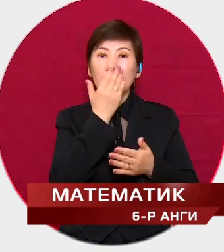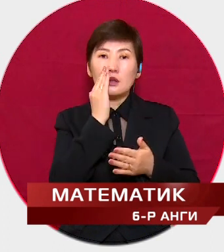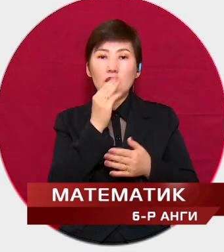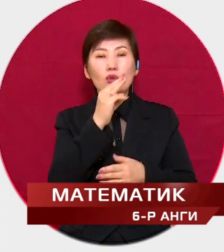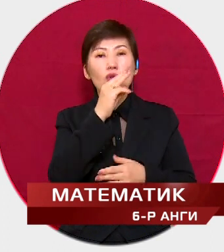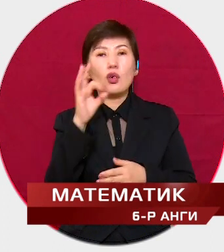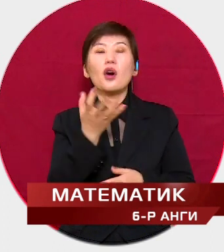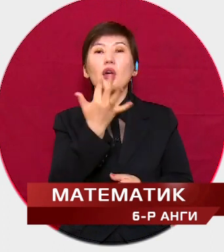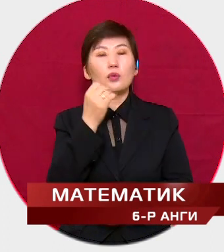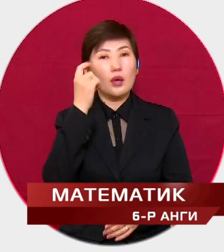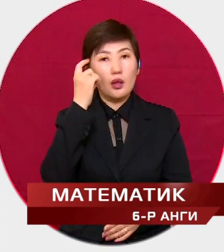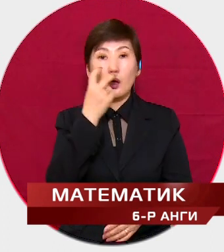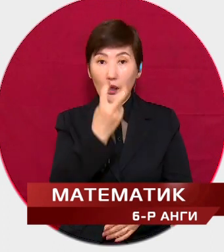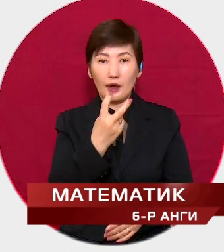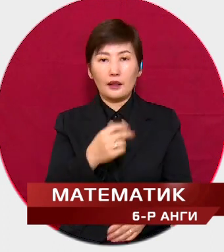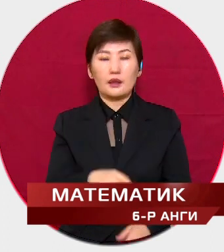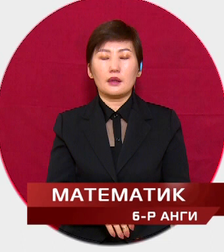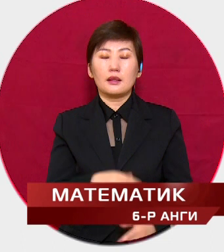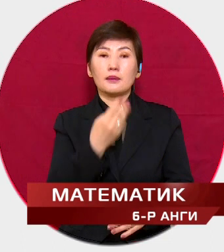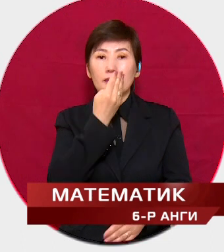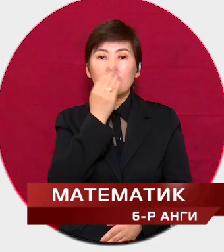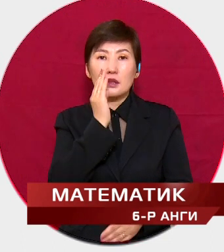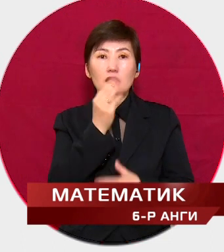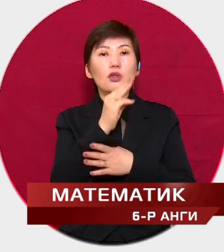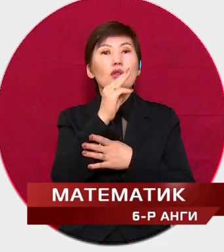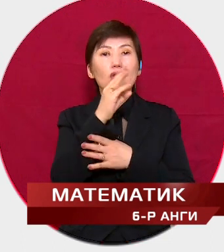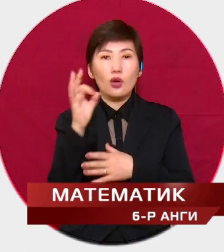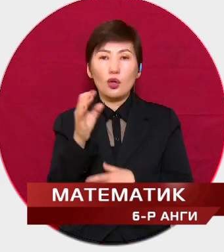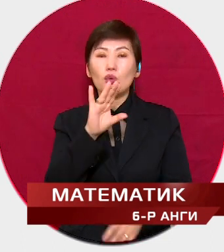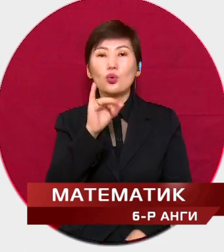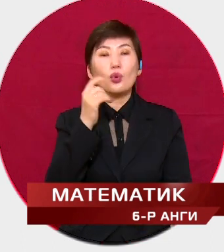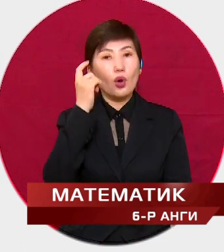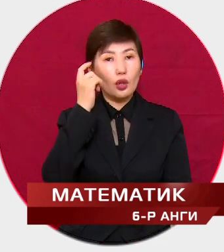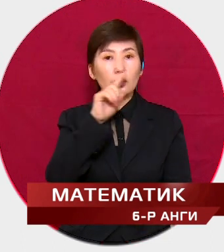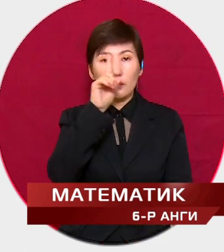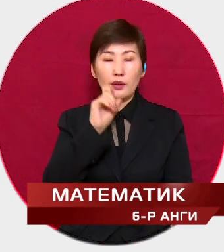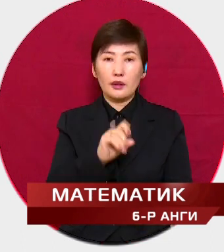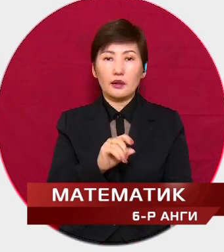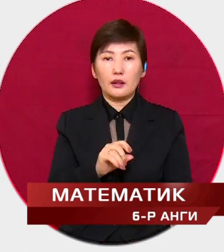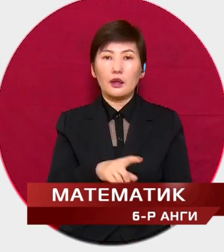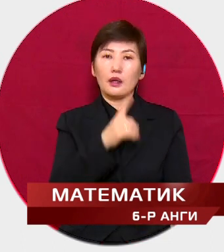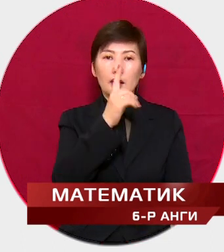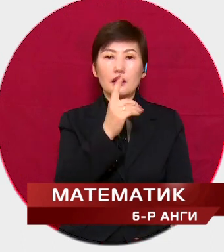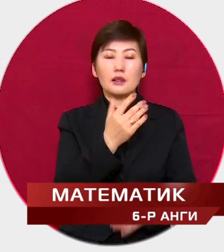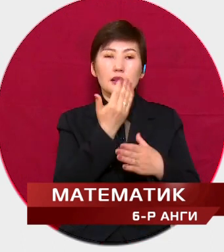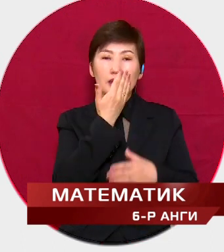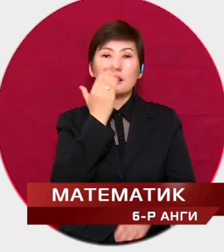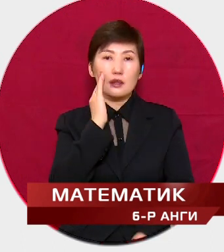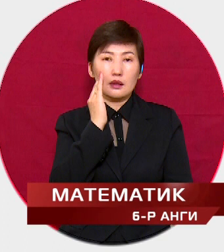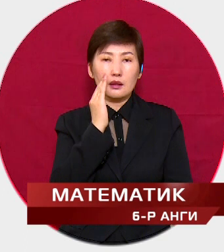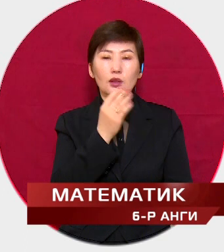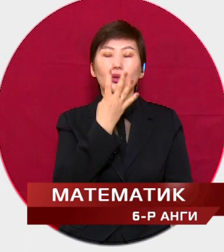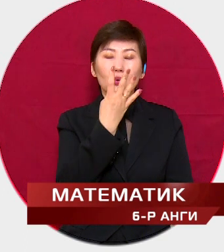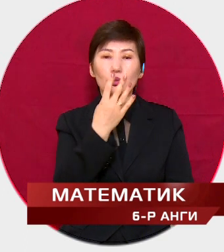Тэгэхээр энэ дээр цэцэгний тоо гэдэг дээр бид нар юуг ойлгох вэ гэхээр одоо жишээлбэл энд нэг цэцэг тарьсан, 4